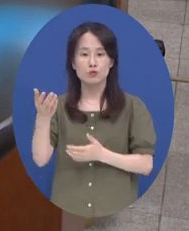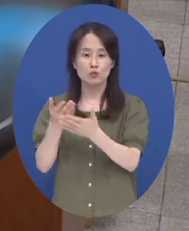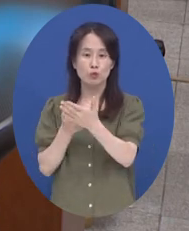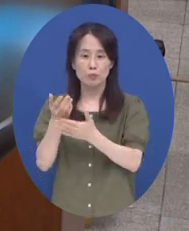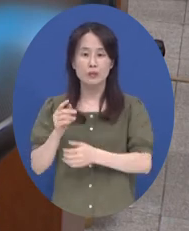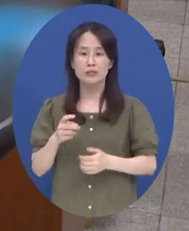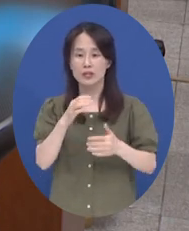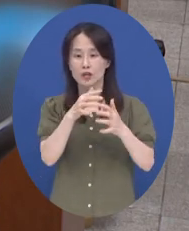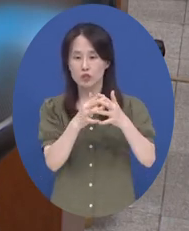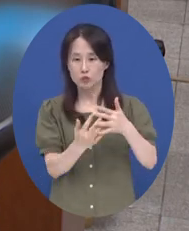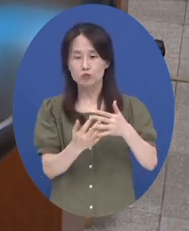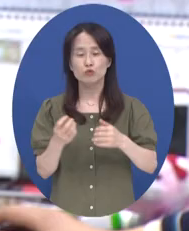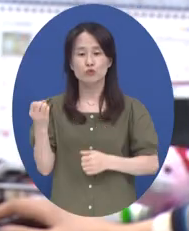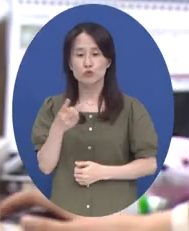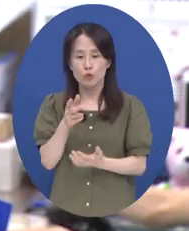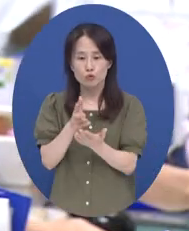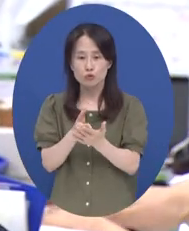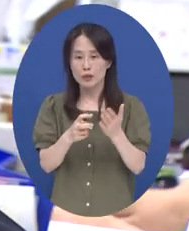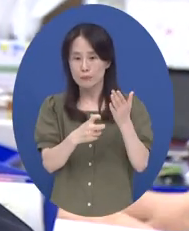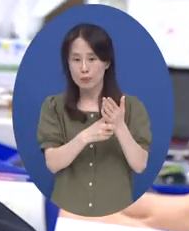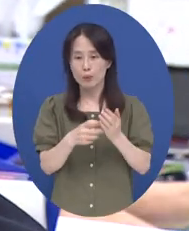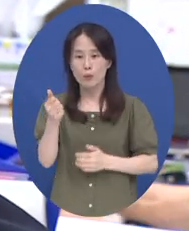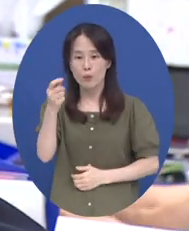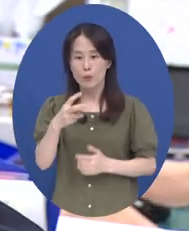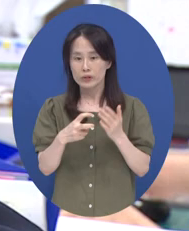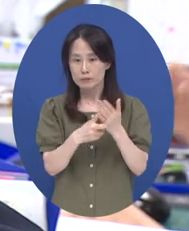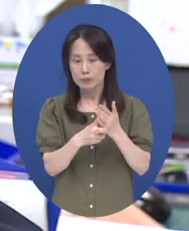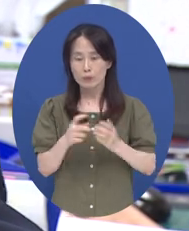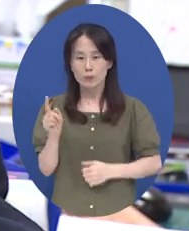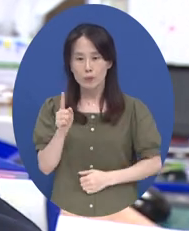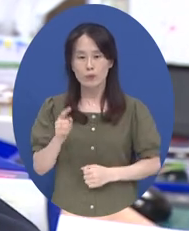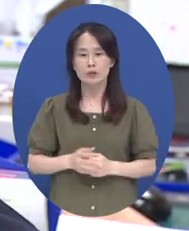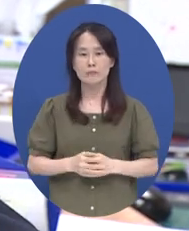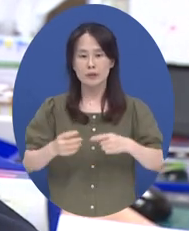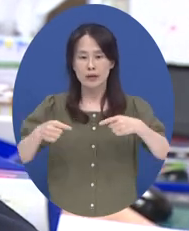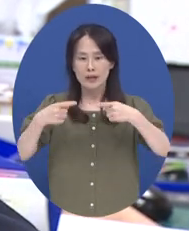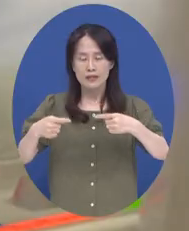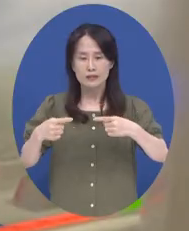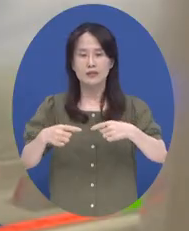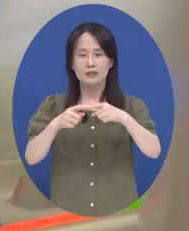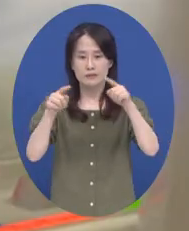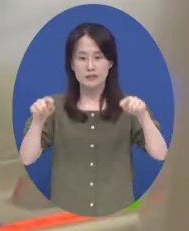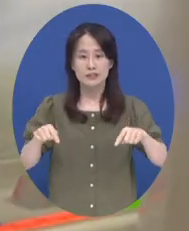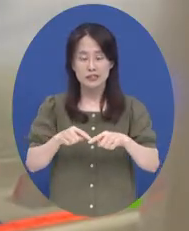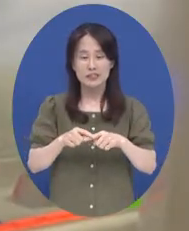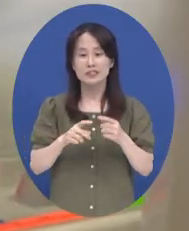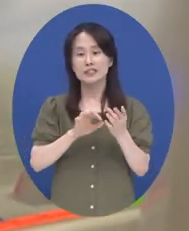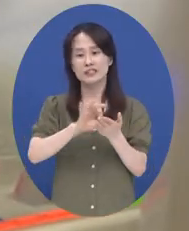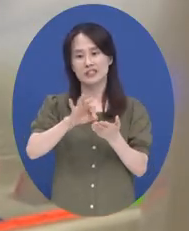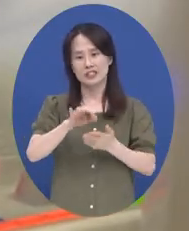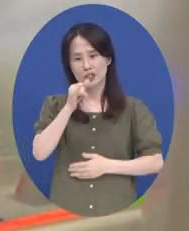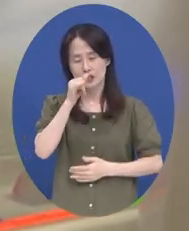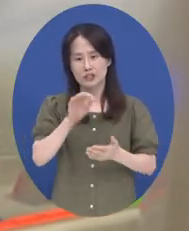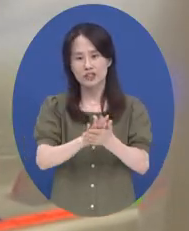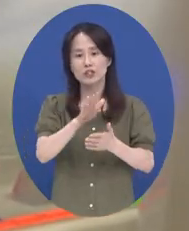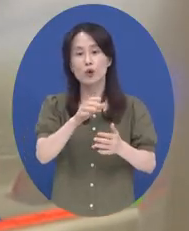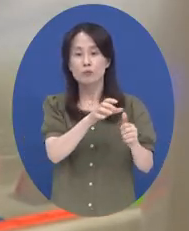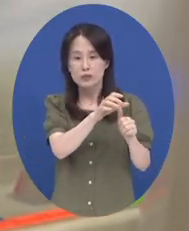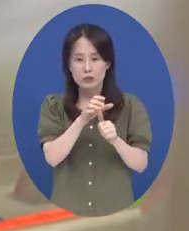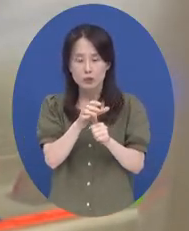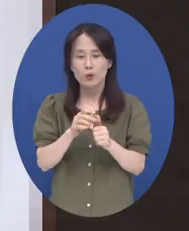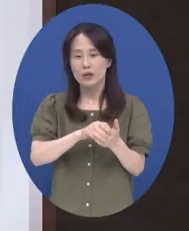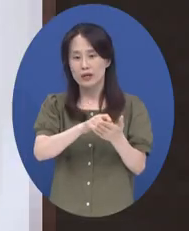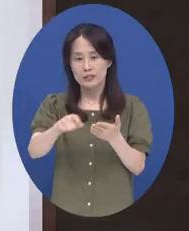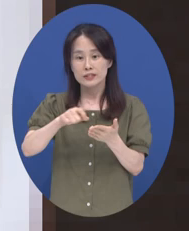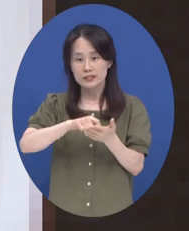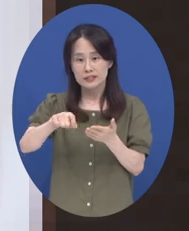주고받는 영수증이나 주차권 순번 대기표 등에는 감열지 를 사용합니다 감열지 는 열을 가해 글자를